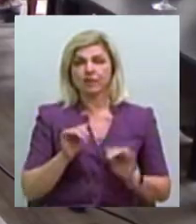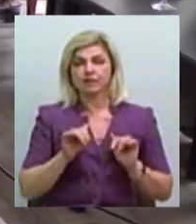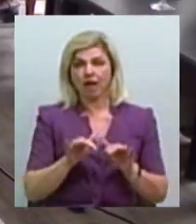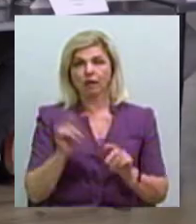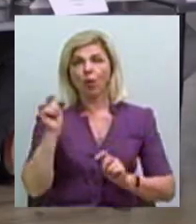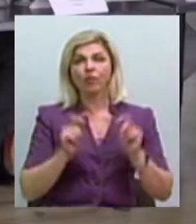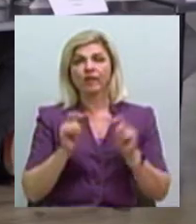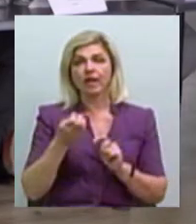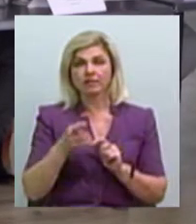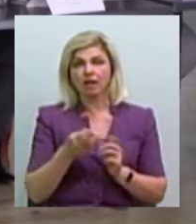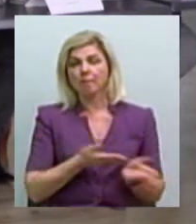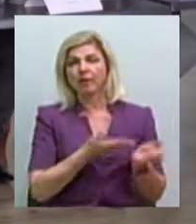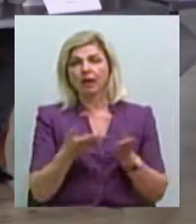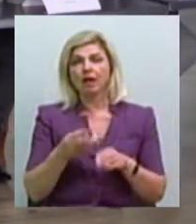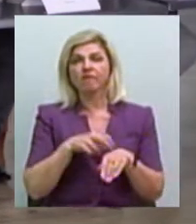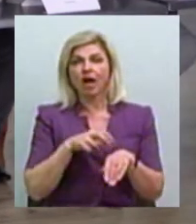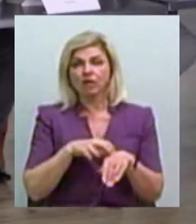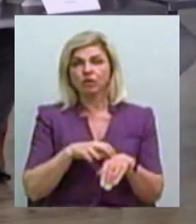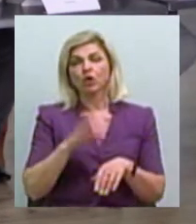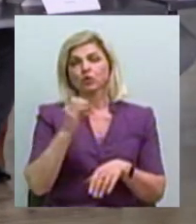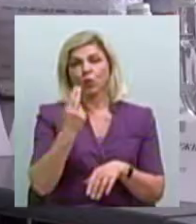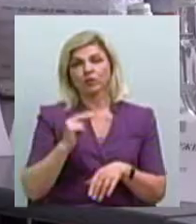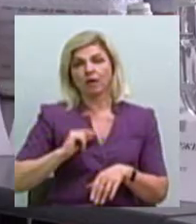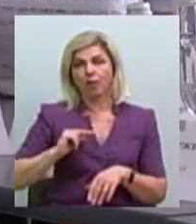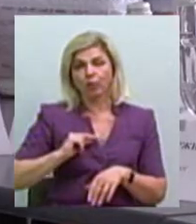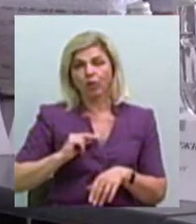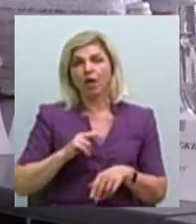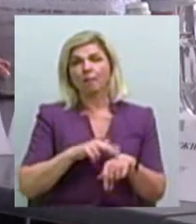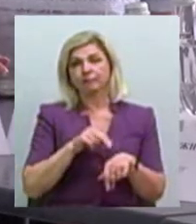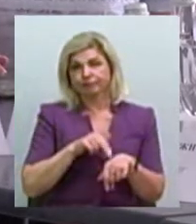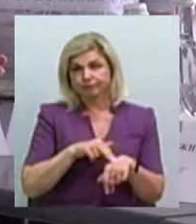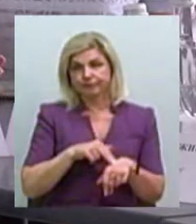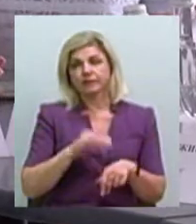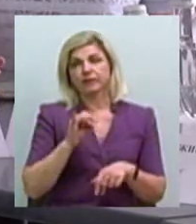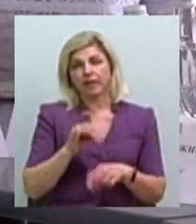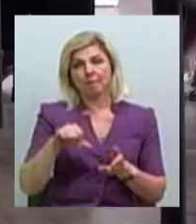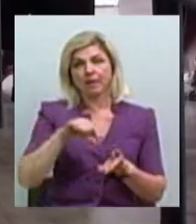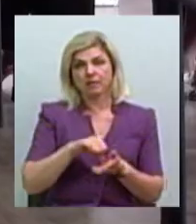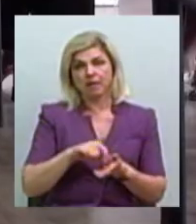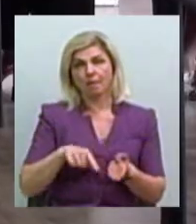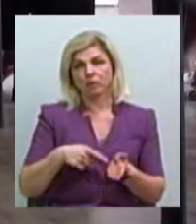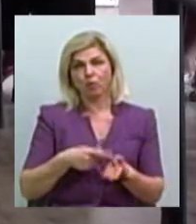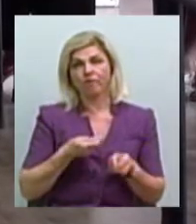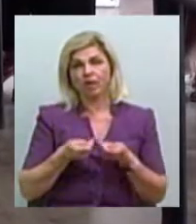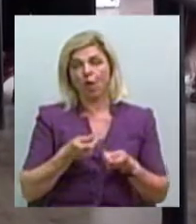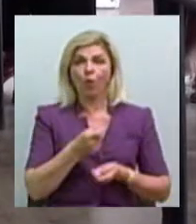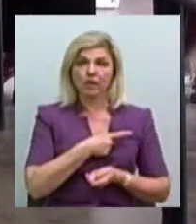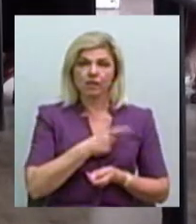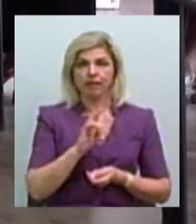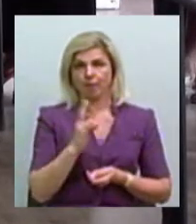на яку запросили лікарів, соціальних працівників, співробітників правоохоронних органів та представників міської влади Одеси і